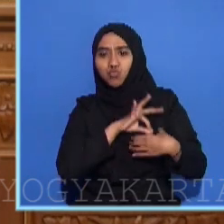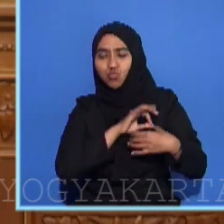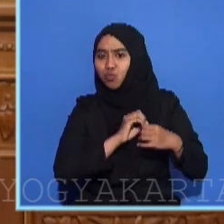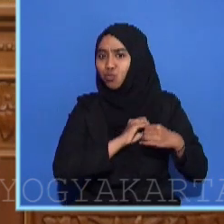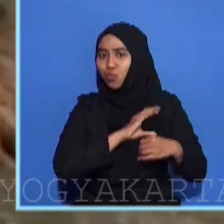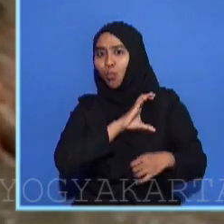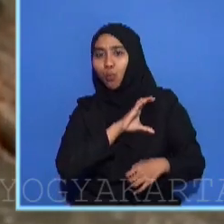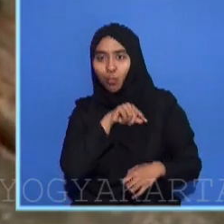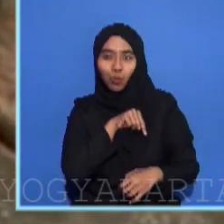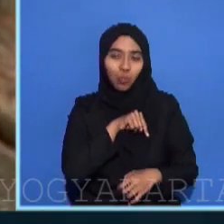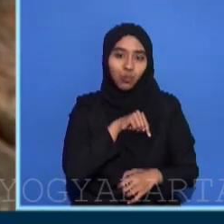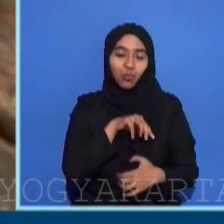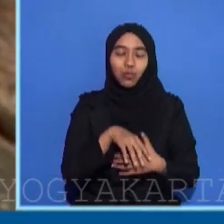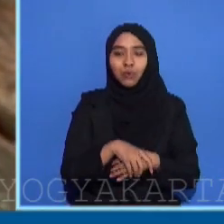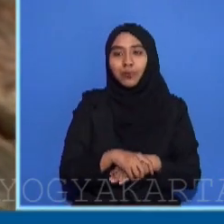wulu wetu.